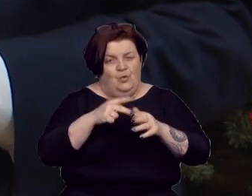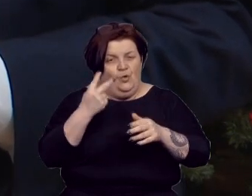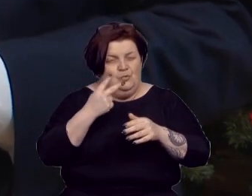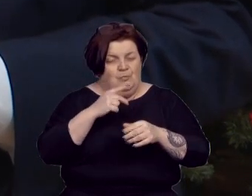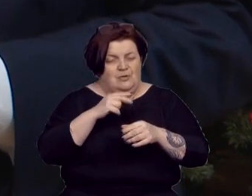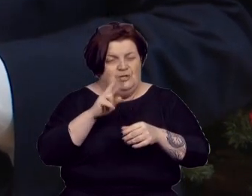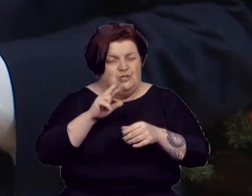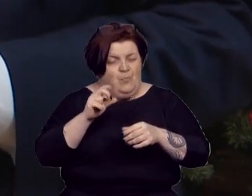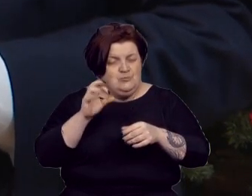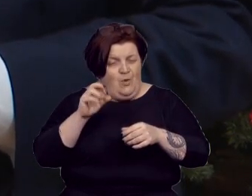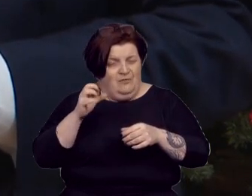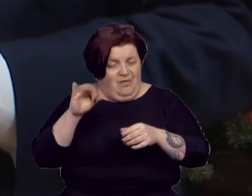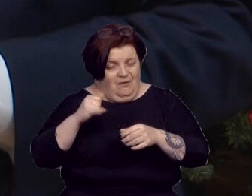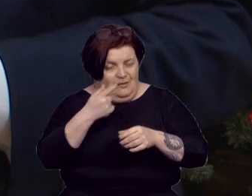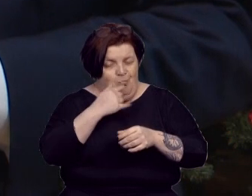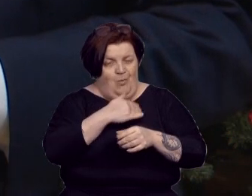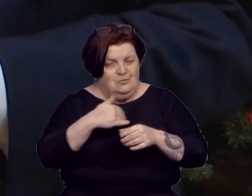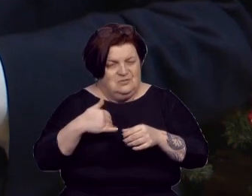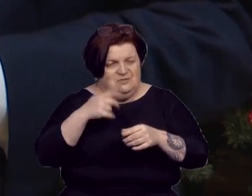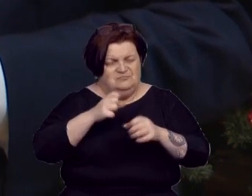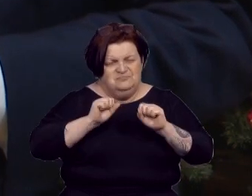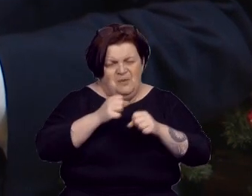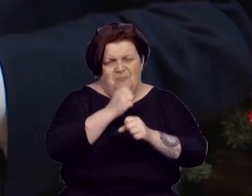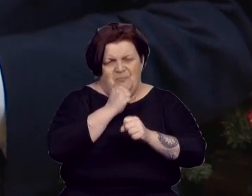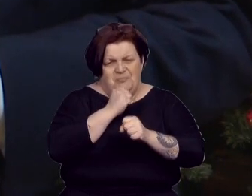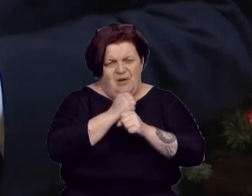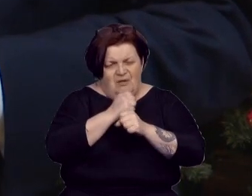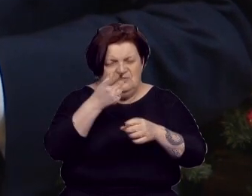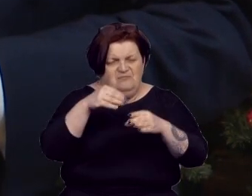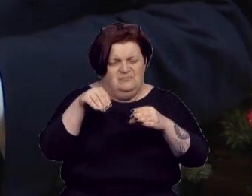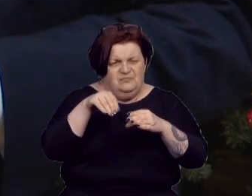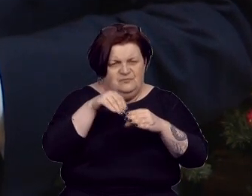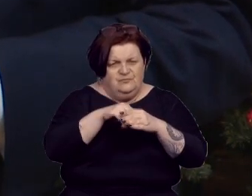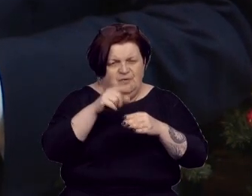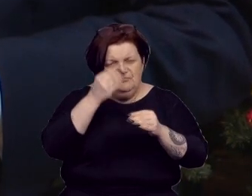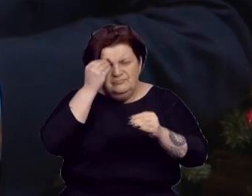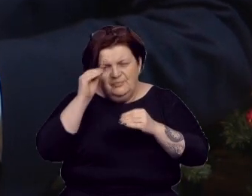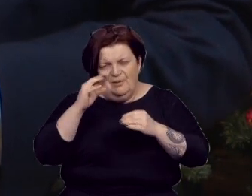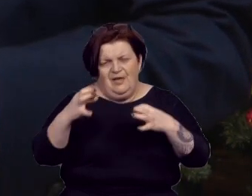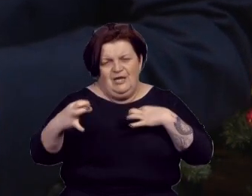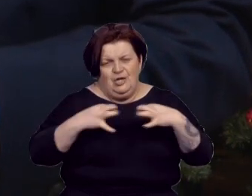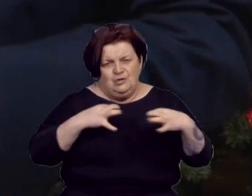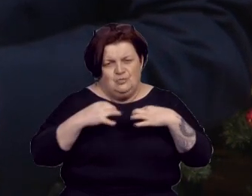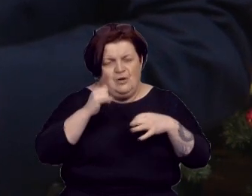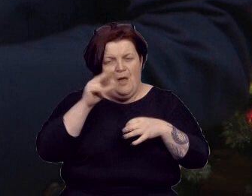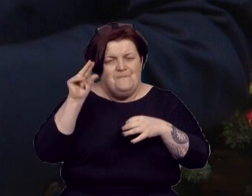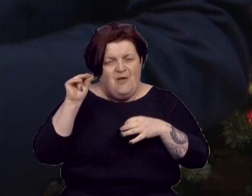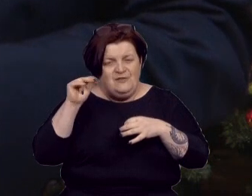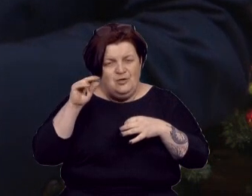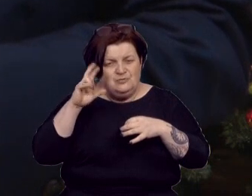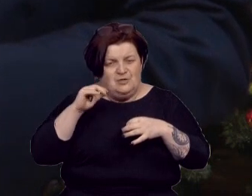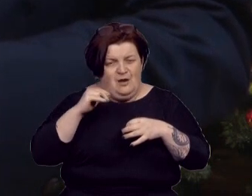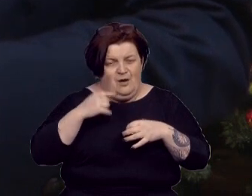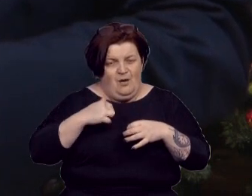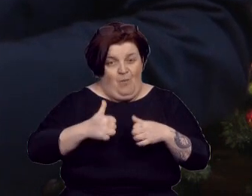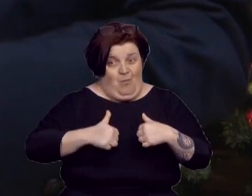II Rzeczpospolitej, nieustanną pracę wkładaną w propagowanie historii i patriotycznych postaw